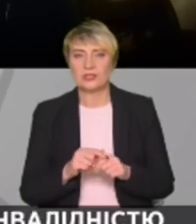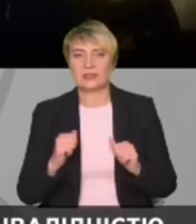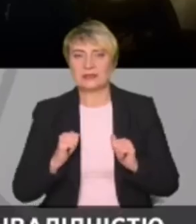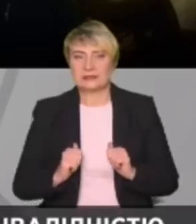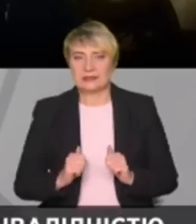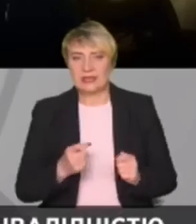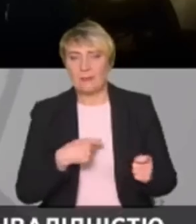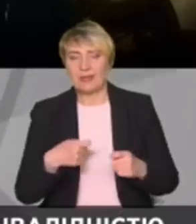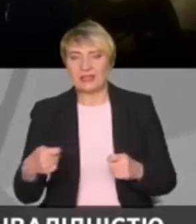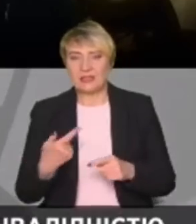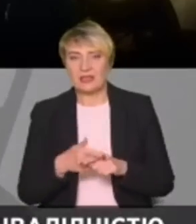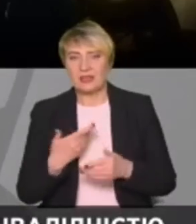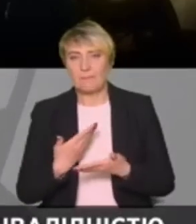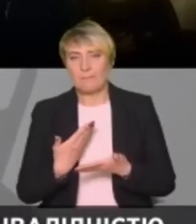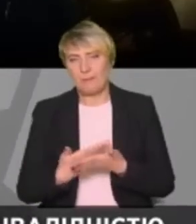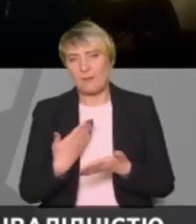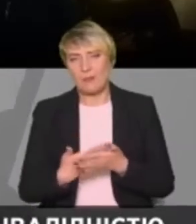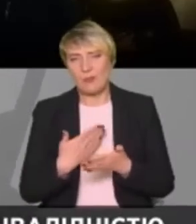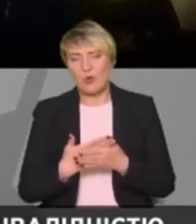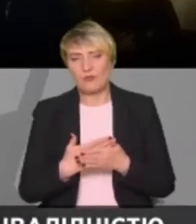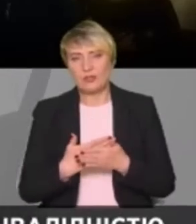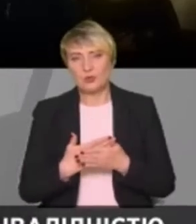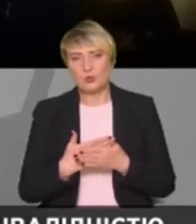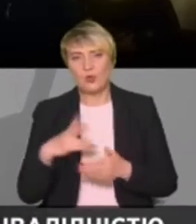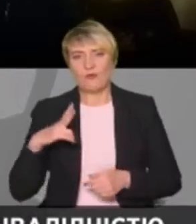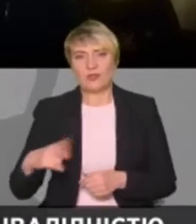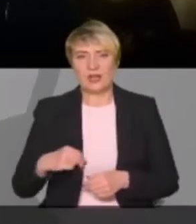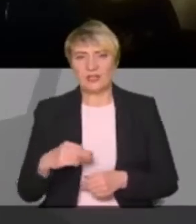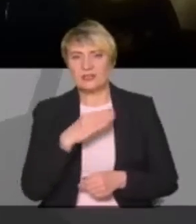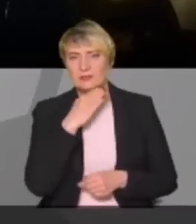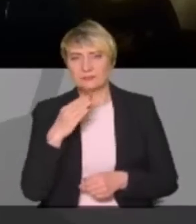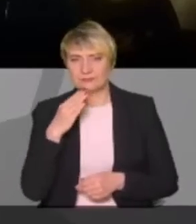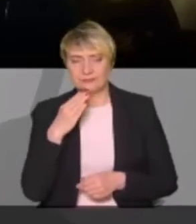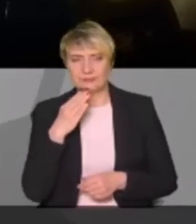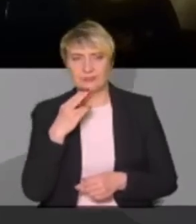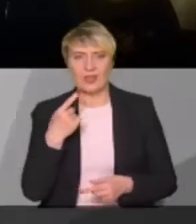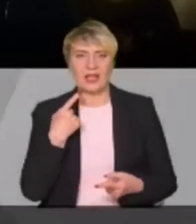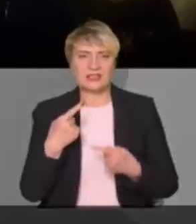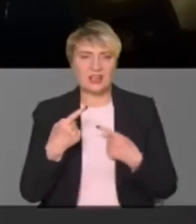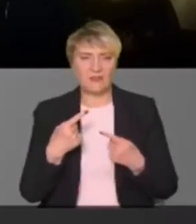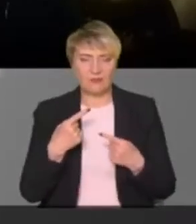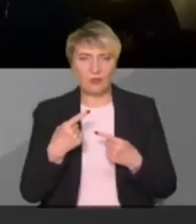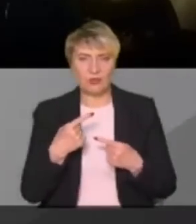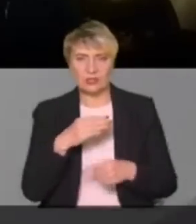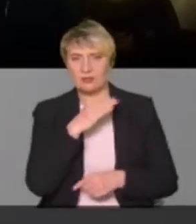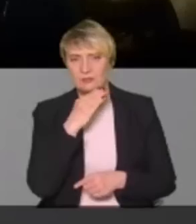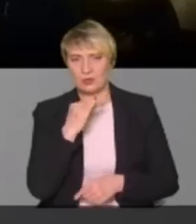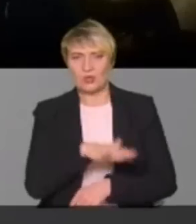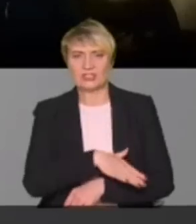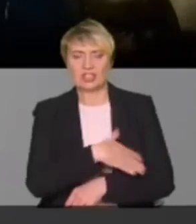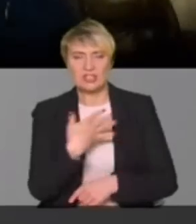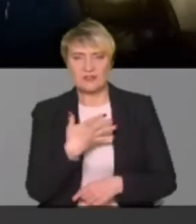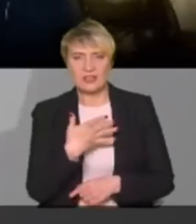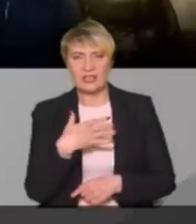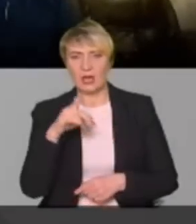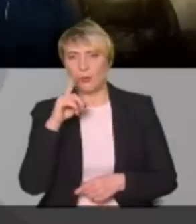Франции, вот эти вот разговоры многочасовые Макрона и Путина, это зачем? Это чтобы что? Просто показать,